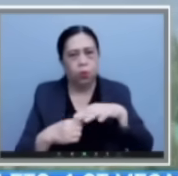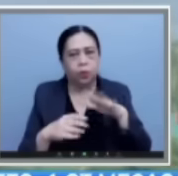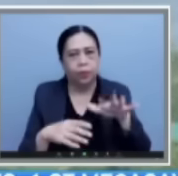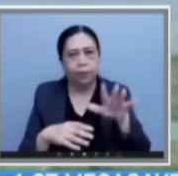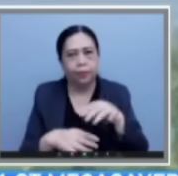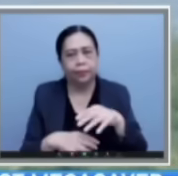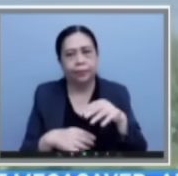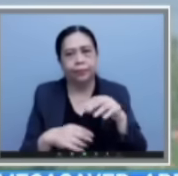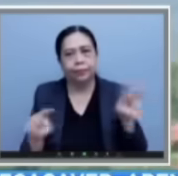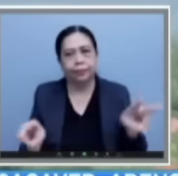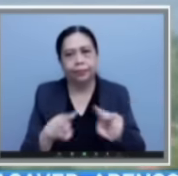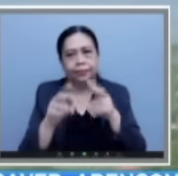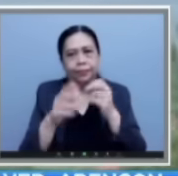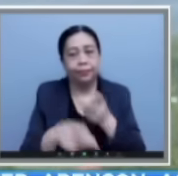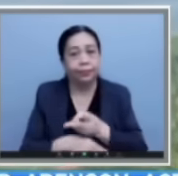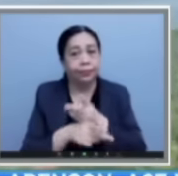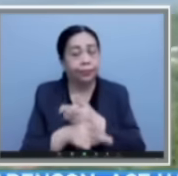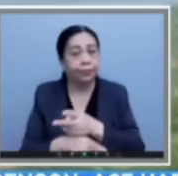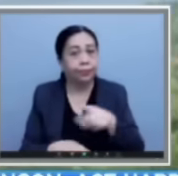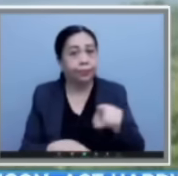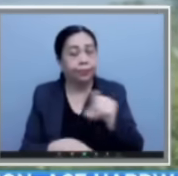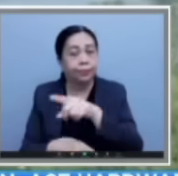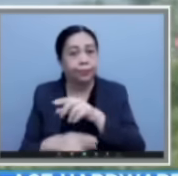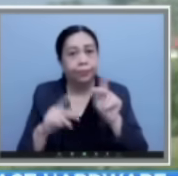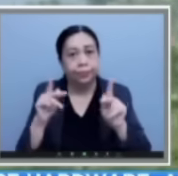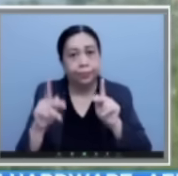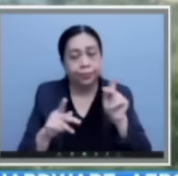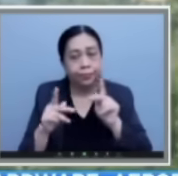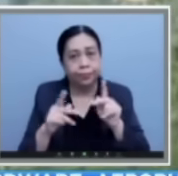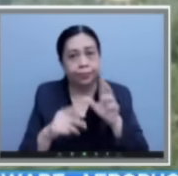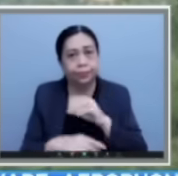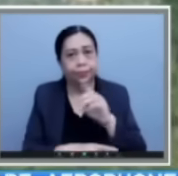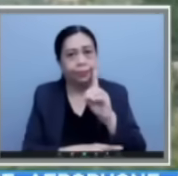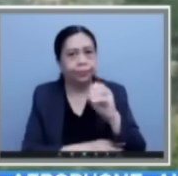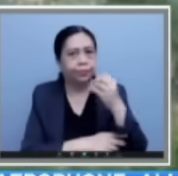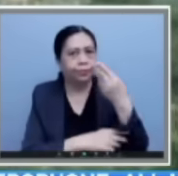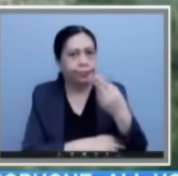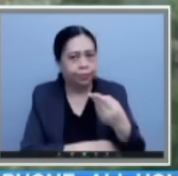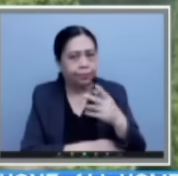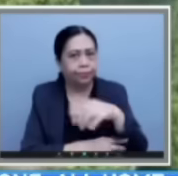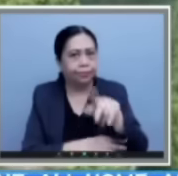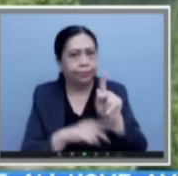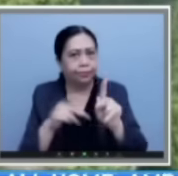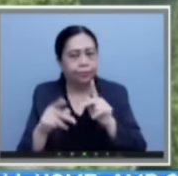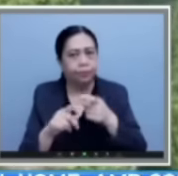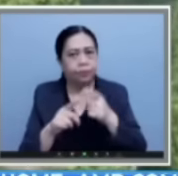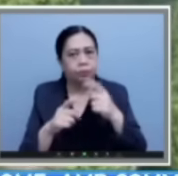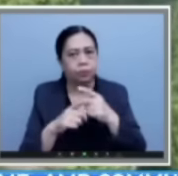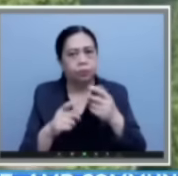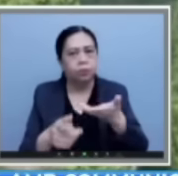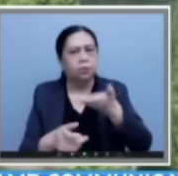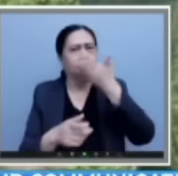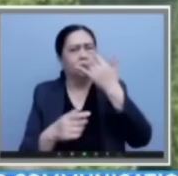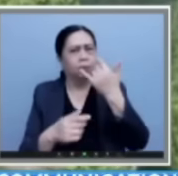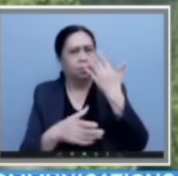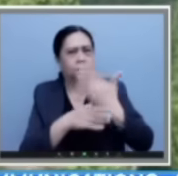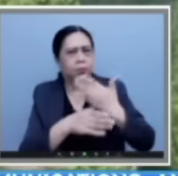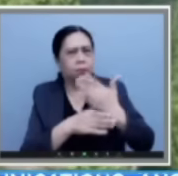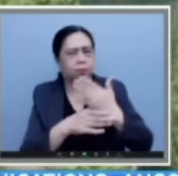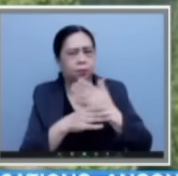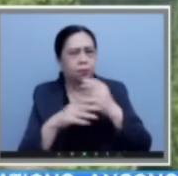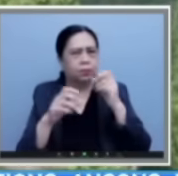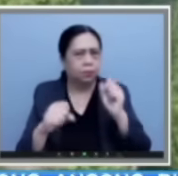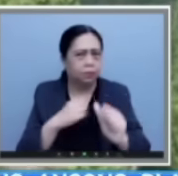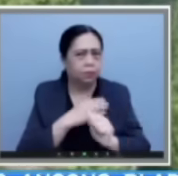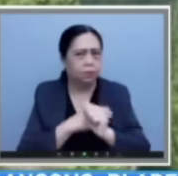bulkan pinag-iingat po ng FX at ng Department Of Health ang mga residente mula po sa paglanghap ng vog dahil posible itong